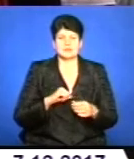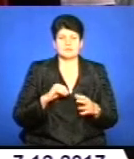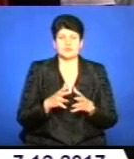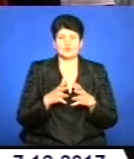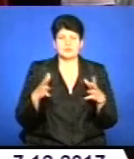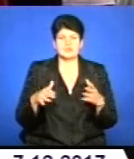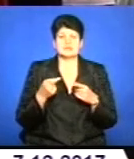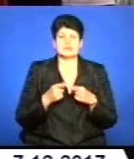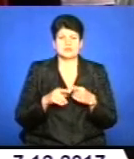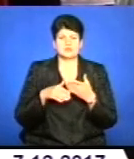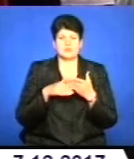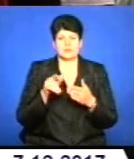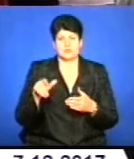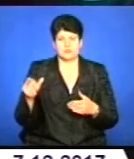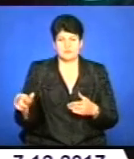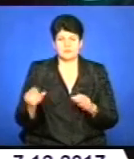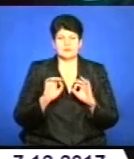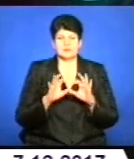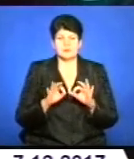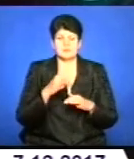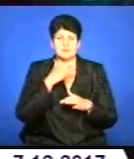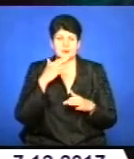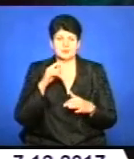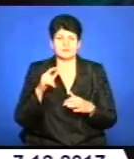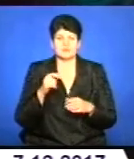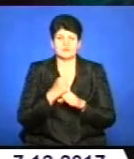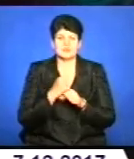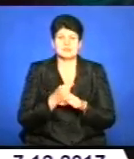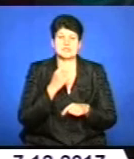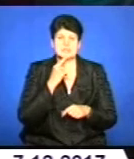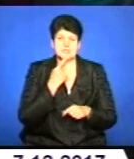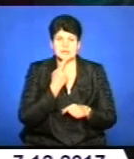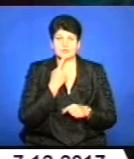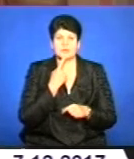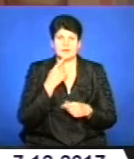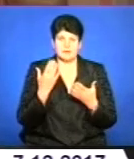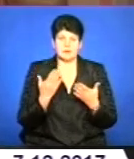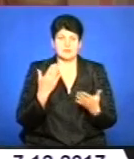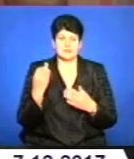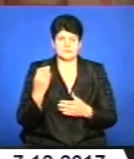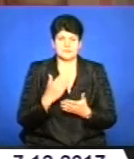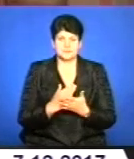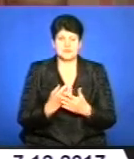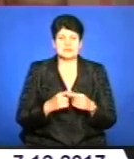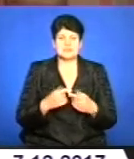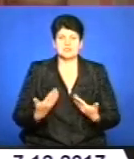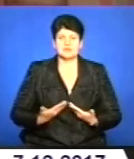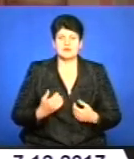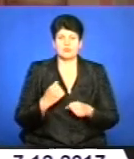– допомагати людям. Посадовець розповідає, іноді працювати складно, та водночас цікаво. Це жива робота з